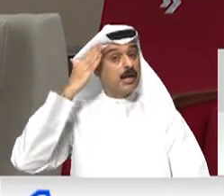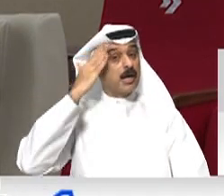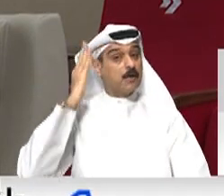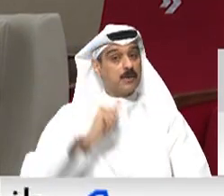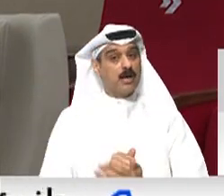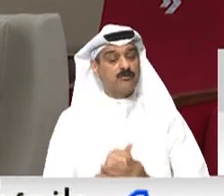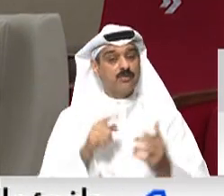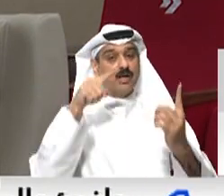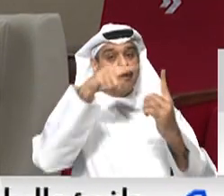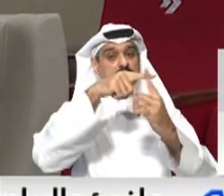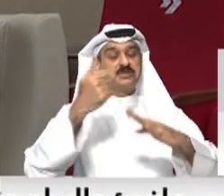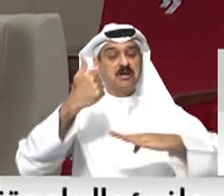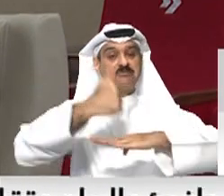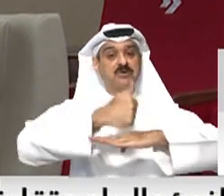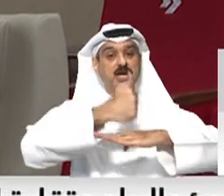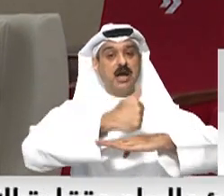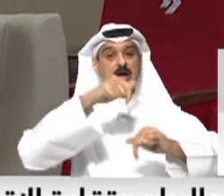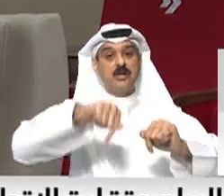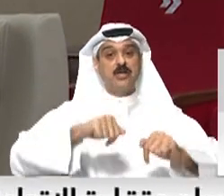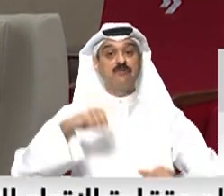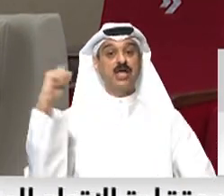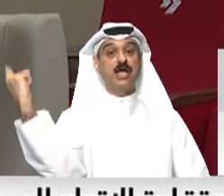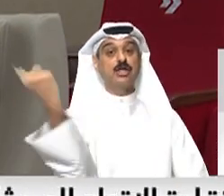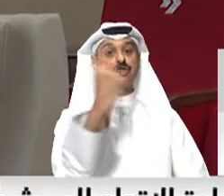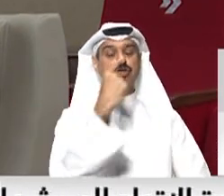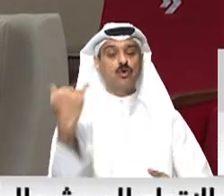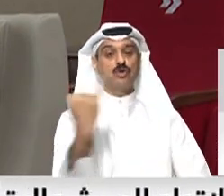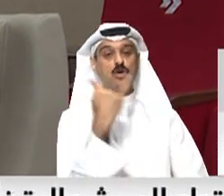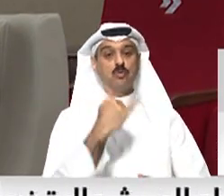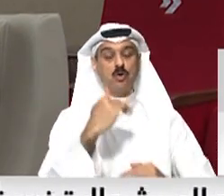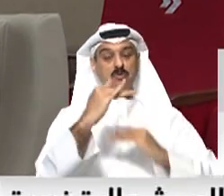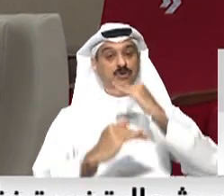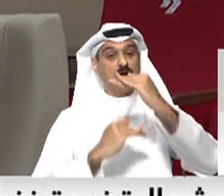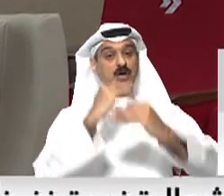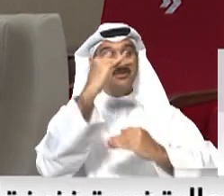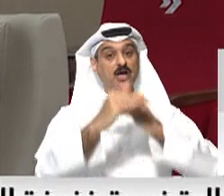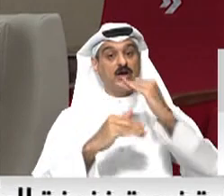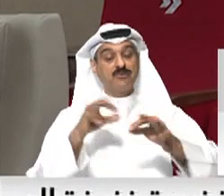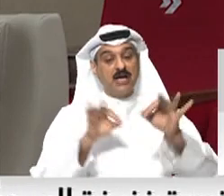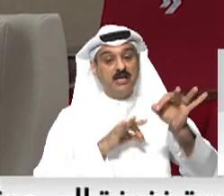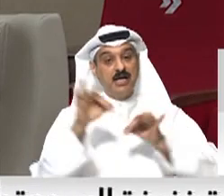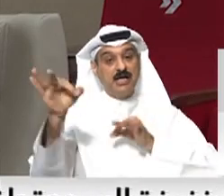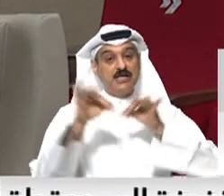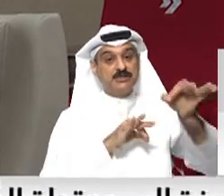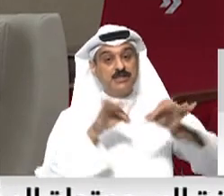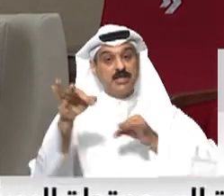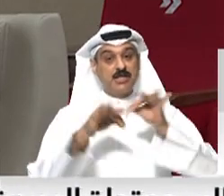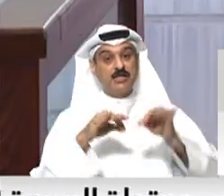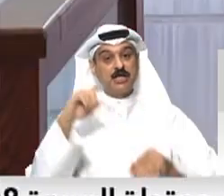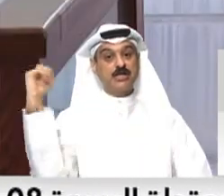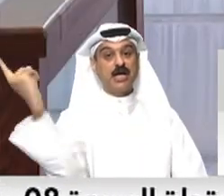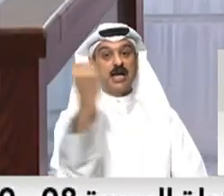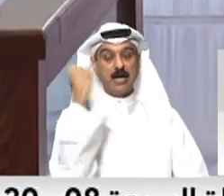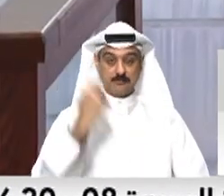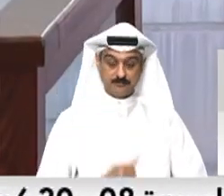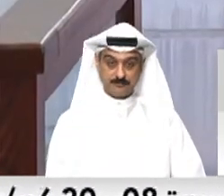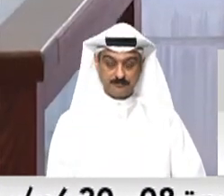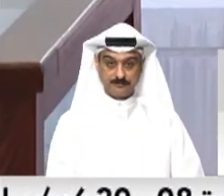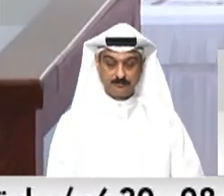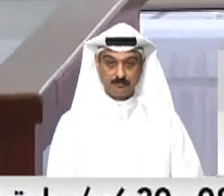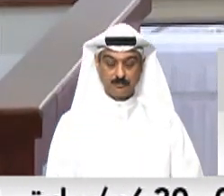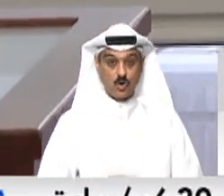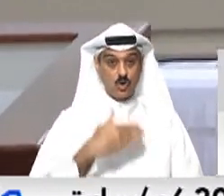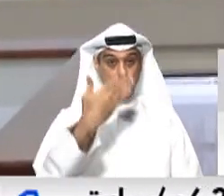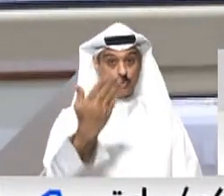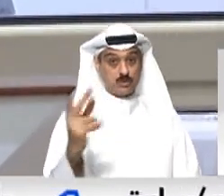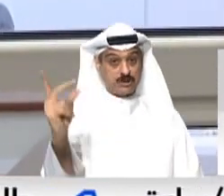إلى المعايير الدولية المطلوبة وكذلك الأهداف المرسومة في استراتيجية المنظمة العالمية للأرصاد الجوية. مستقبل